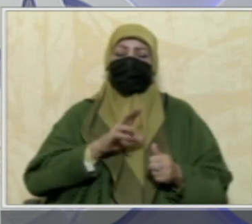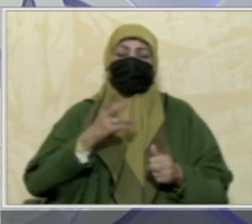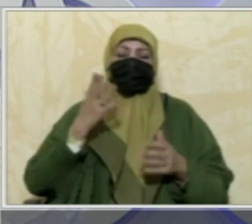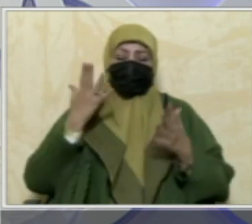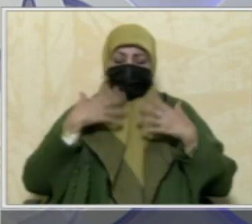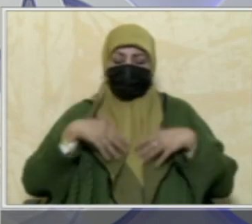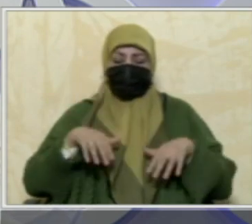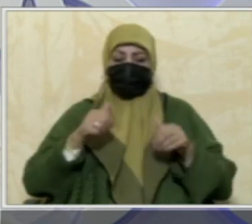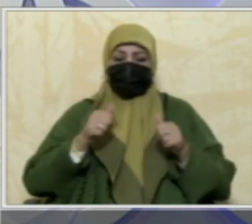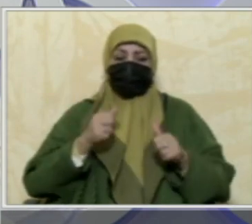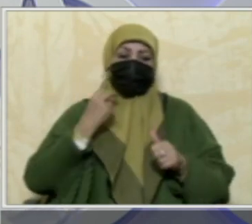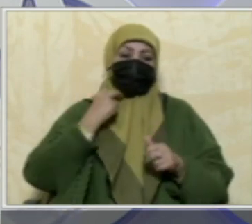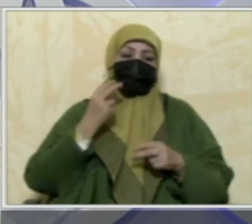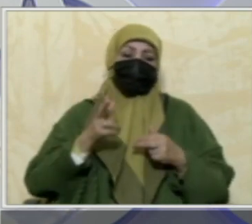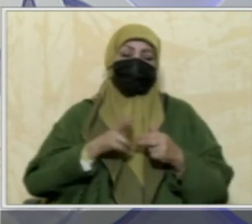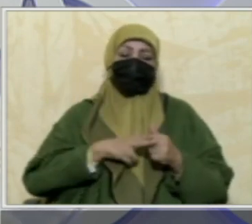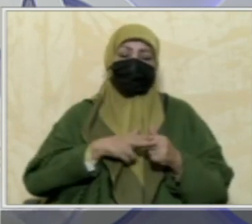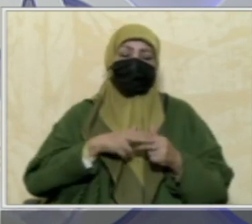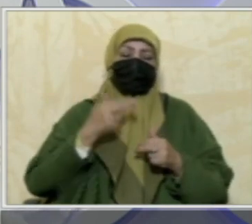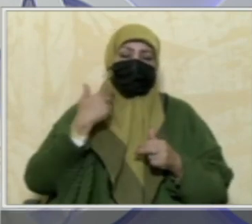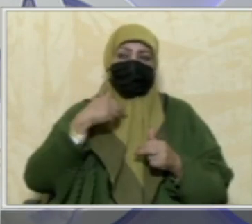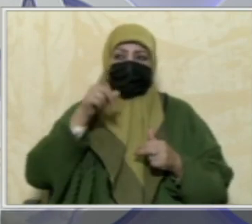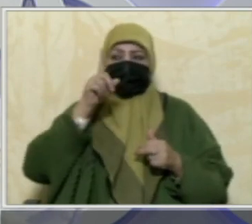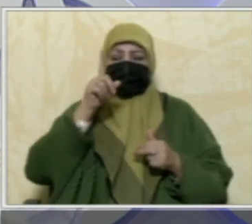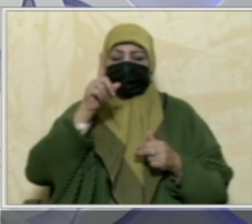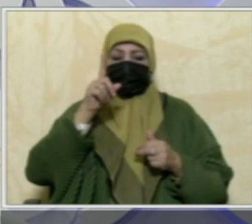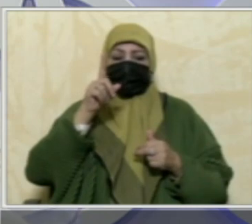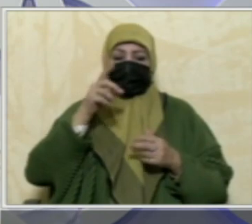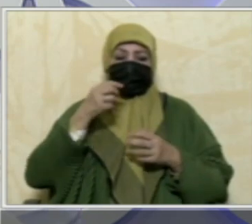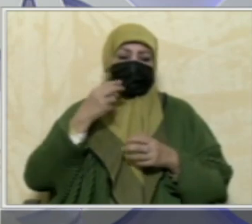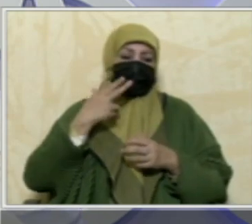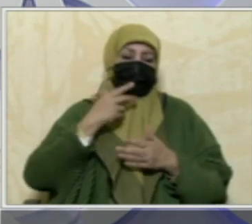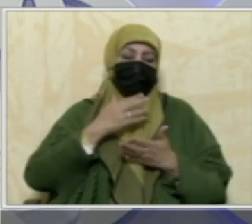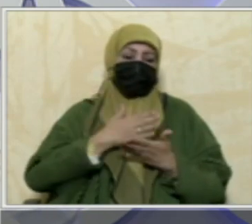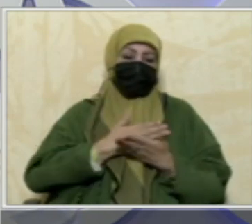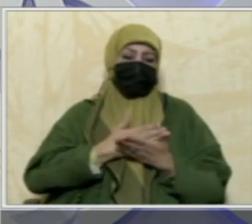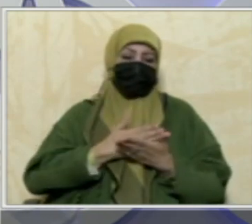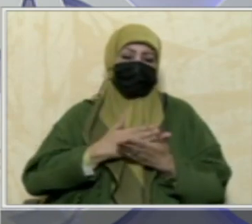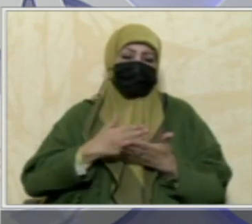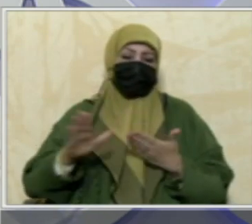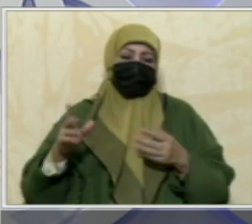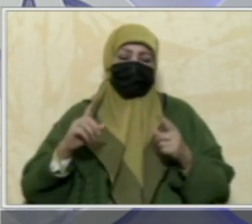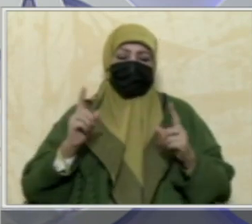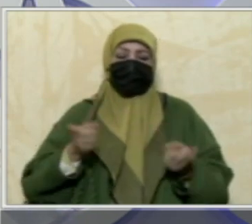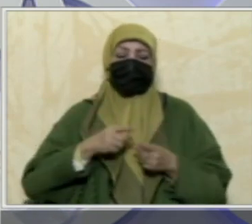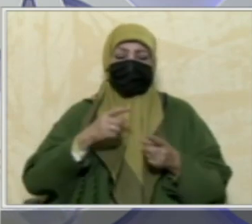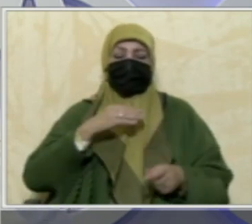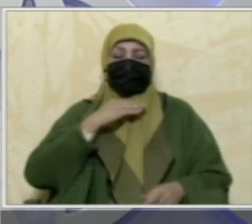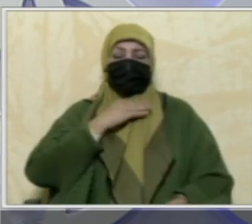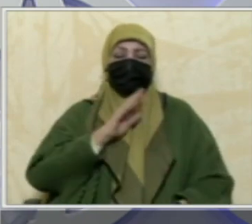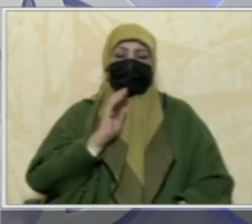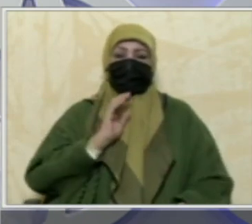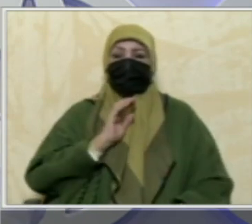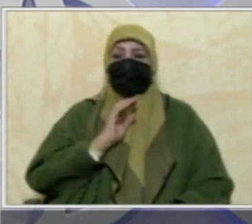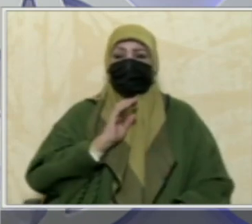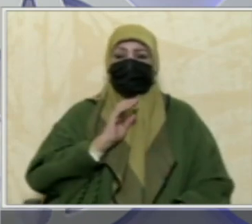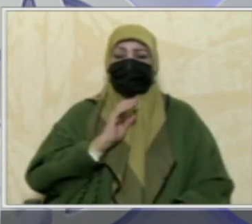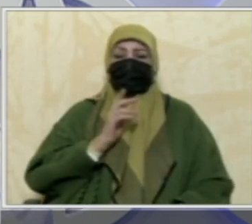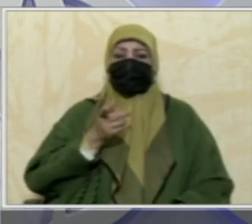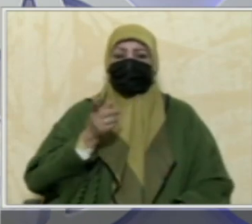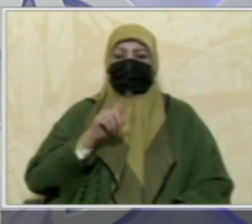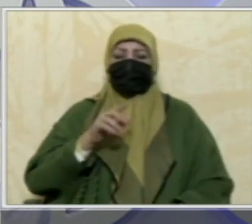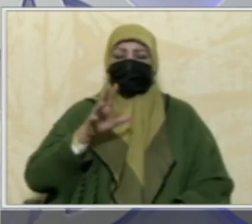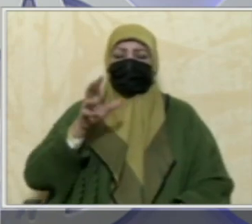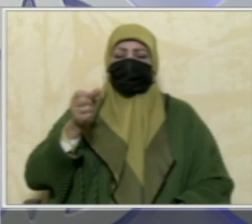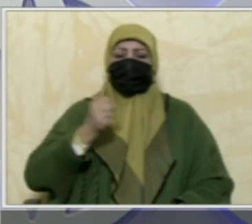بروحها وخرجت منها الماده لا شيء فيها لكن انك انت تجي بعض الناس ياخذ منجل والله ياخذ موس والله